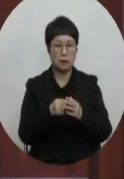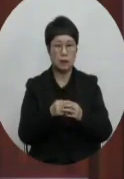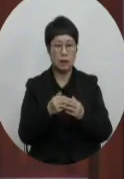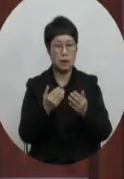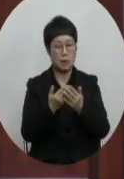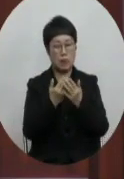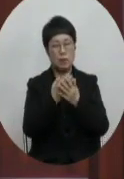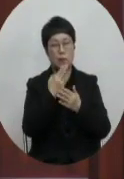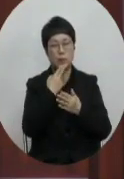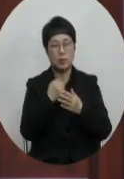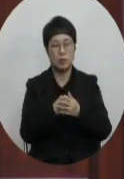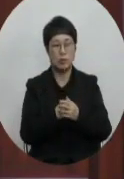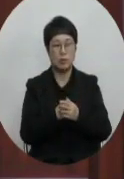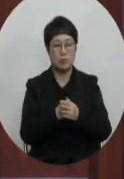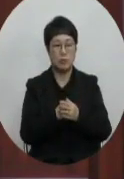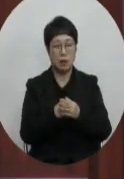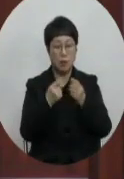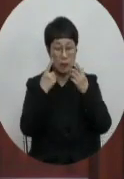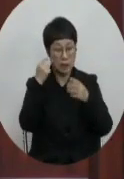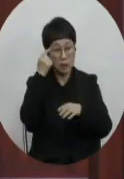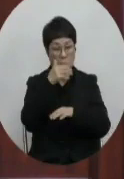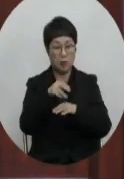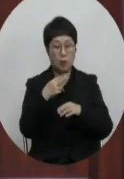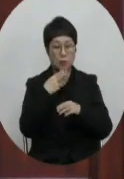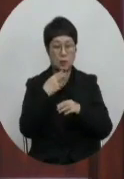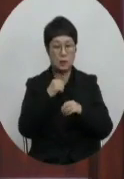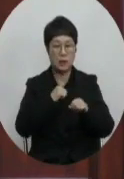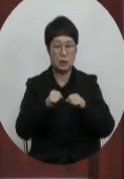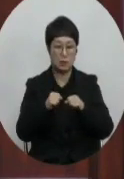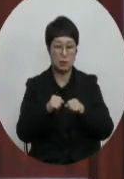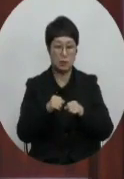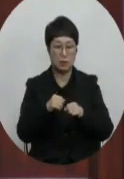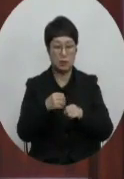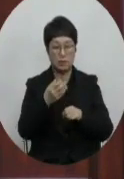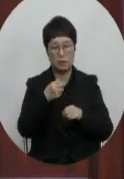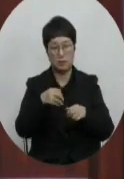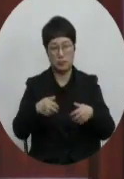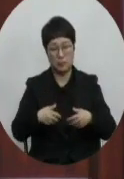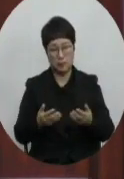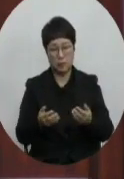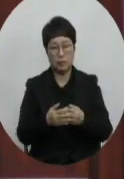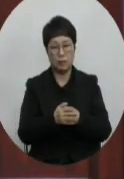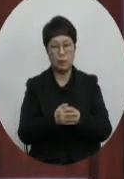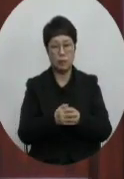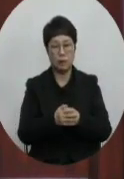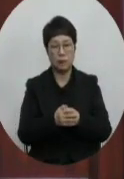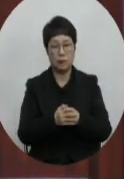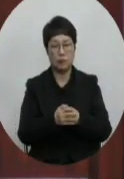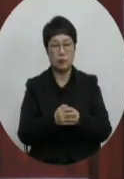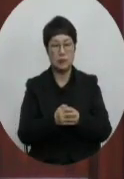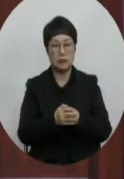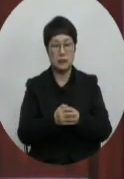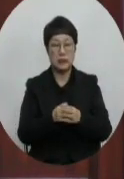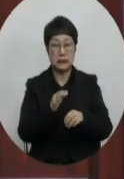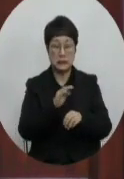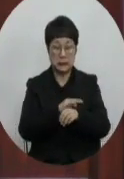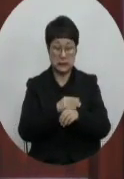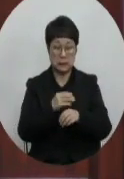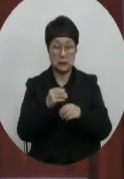일어나지 않습니다. 확실한 계획이 없는 실행은 무모하고 실행 능력이 모자란 이상은 실현되기